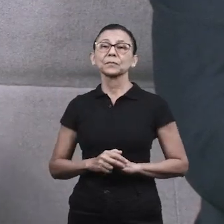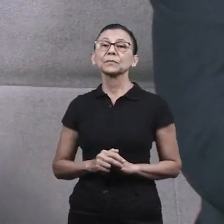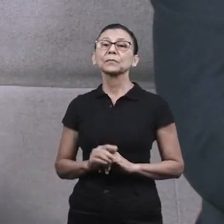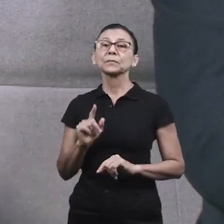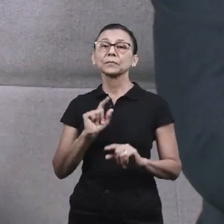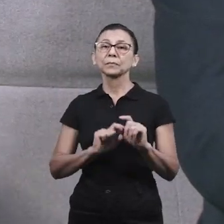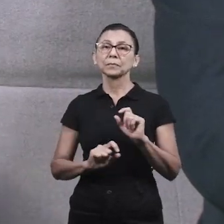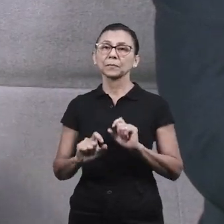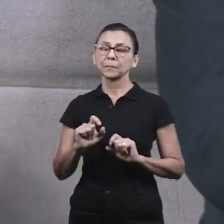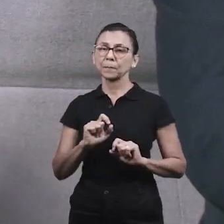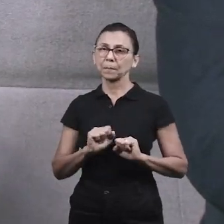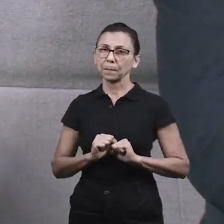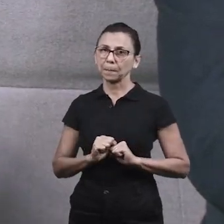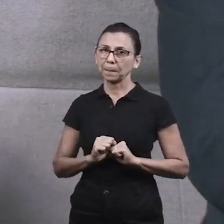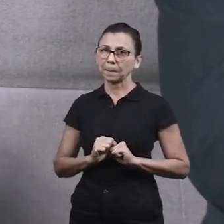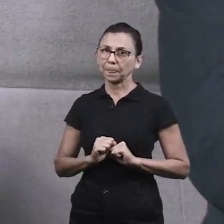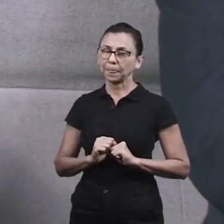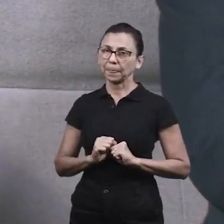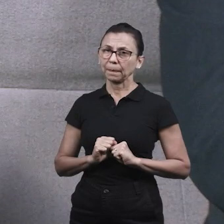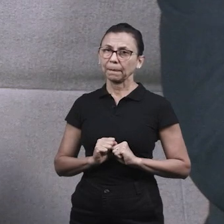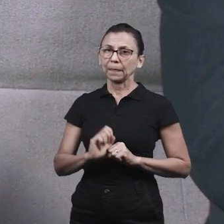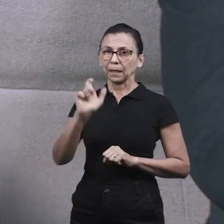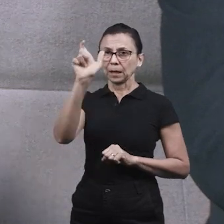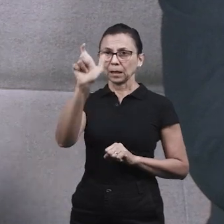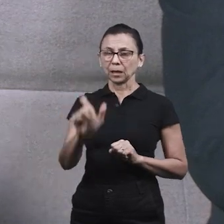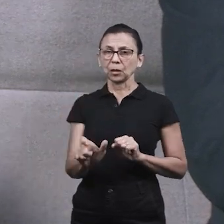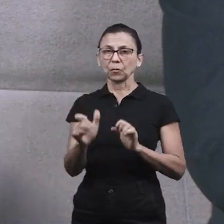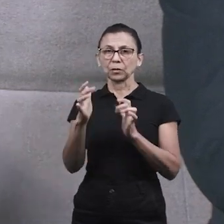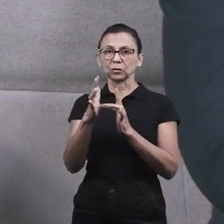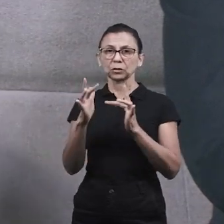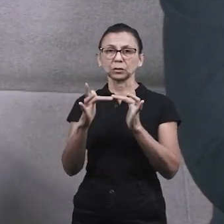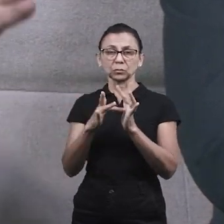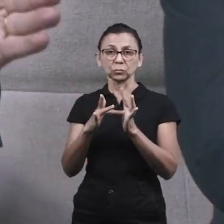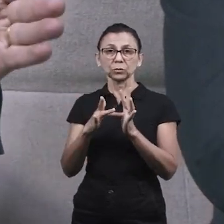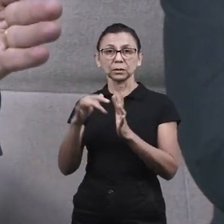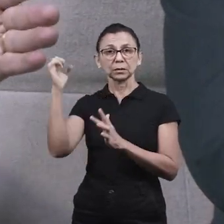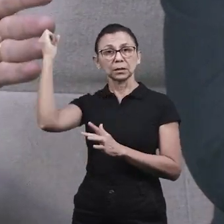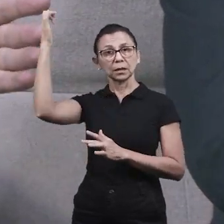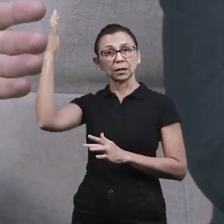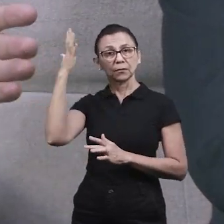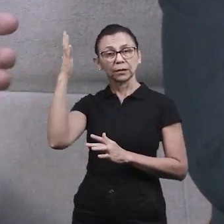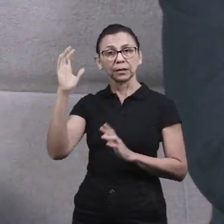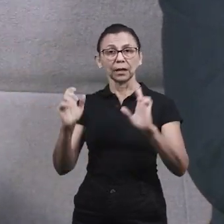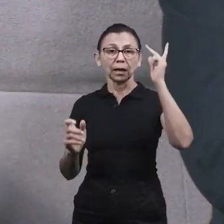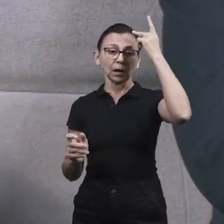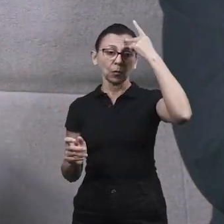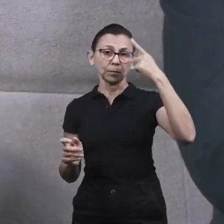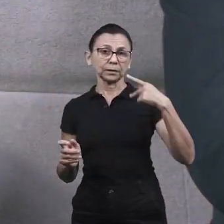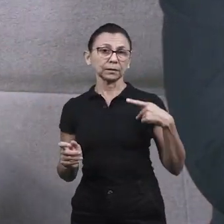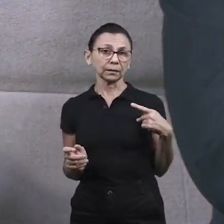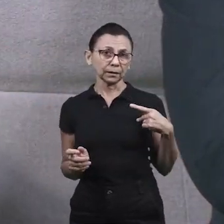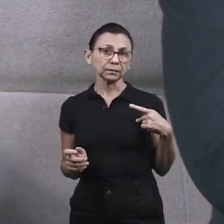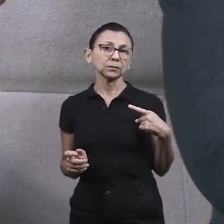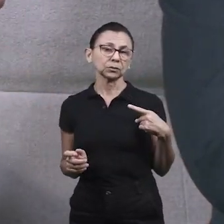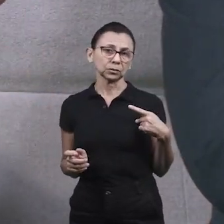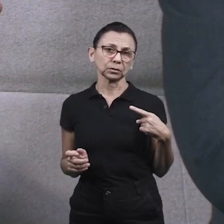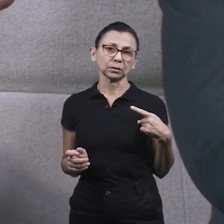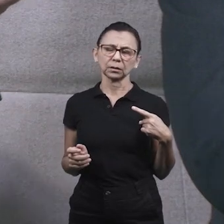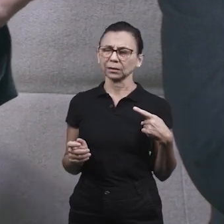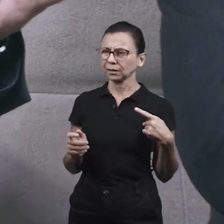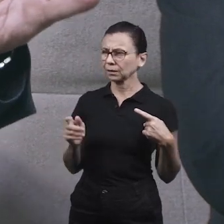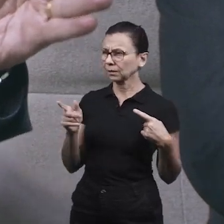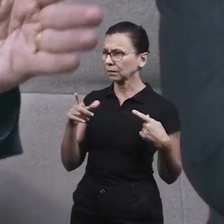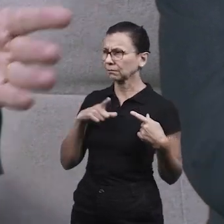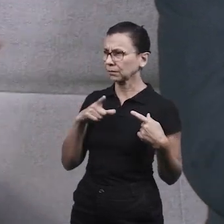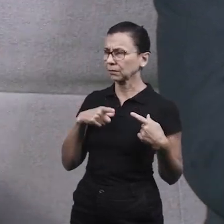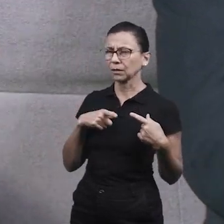Le principal objectif de la parole, le, le plus grand objectif, c'est révéler